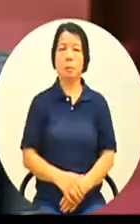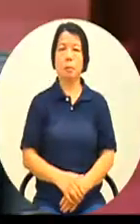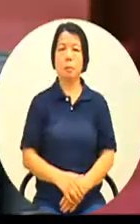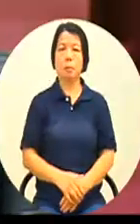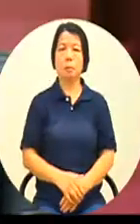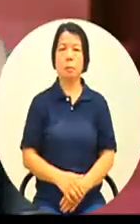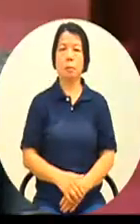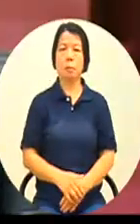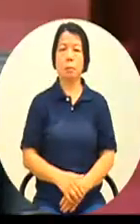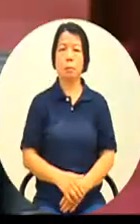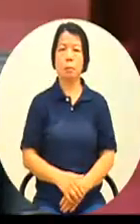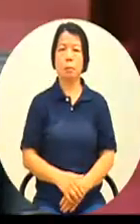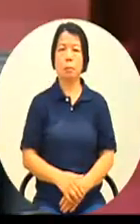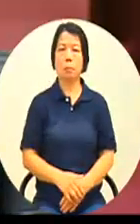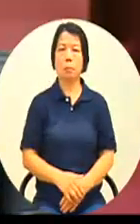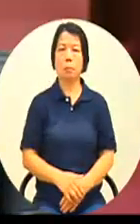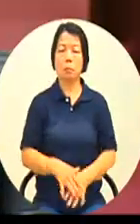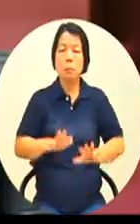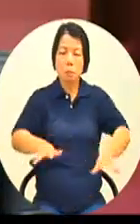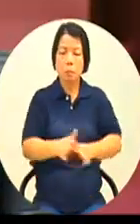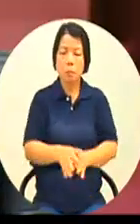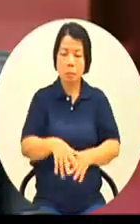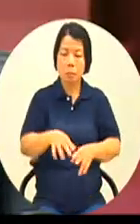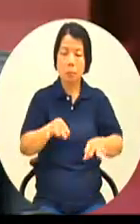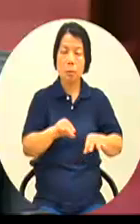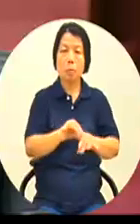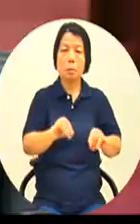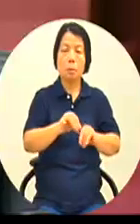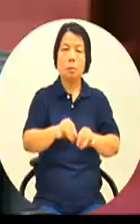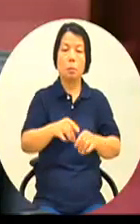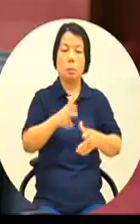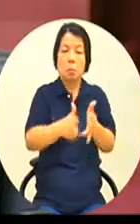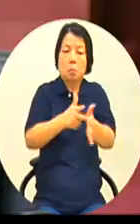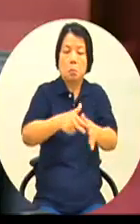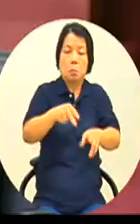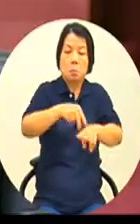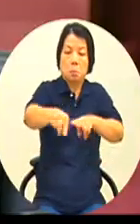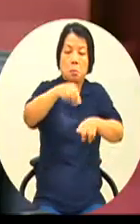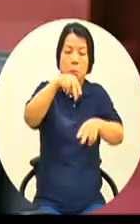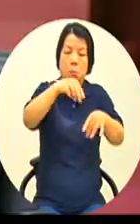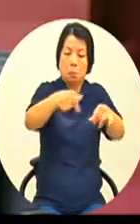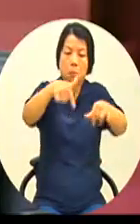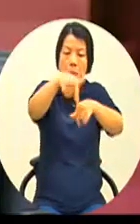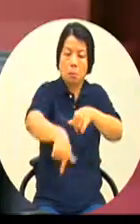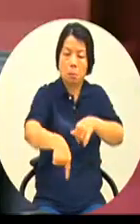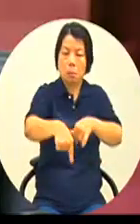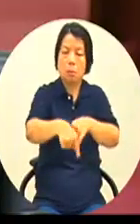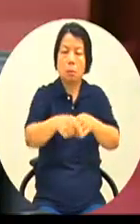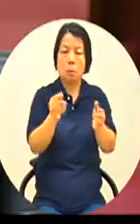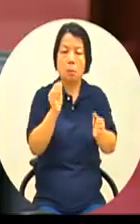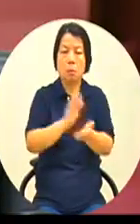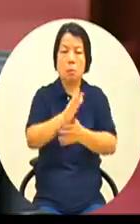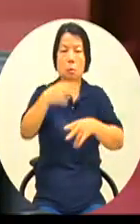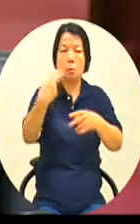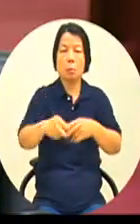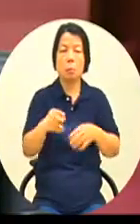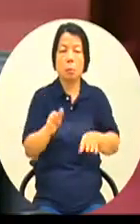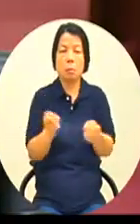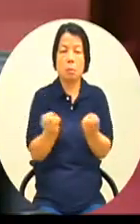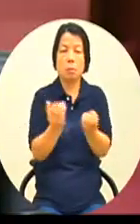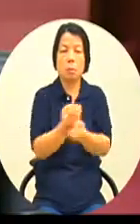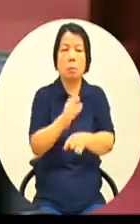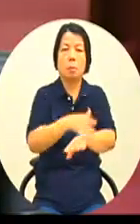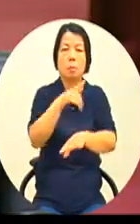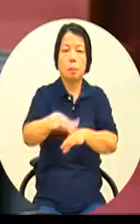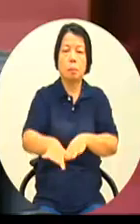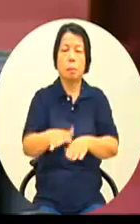代志啊嘛，就是对立下来嘛。但是现在问题就是讲，你要带动顶个诶，这个生活品质最重要繁荣的，对不对？是不是能力宏观